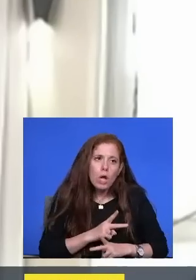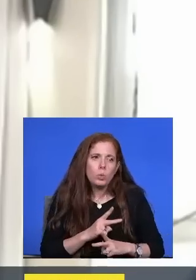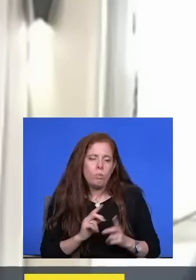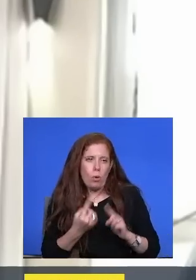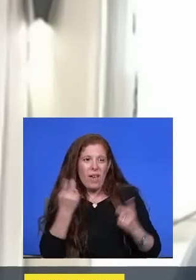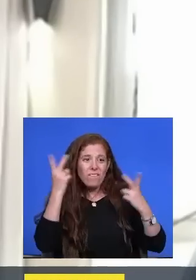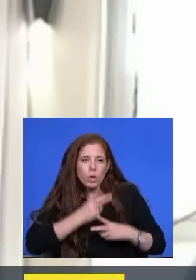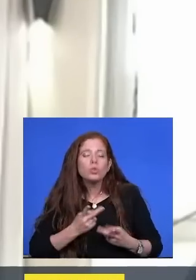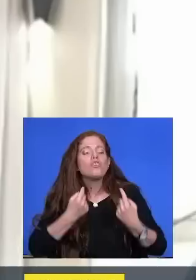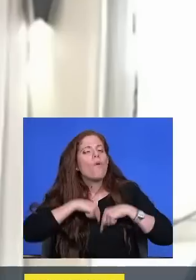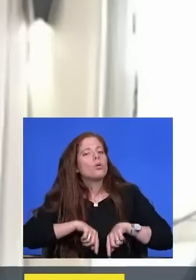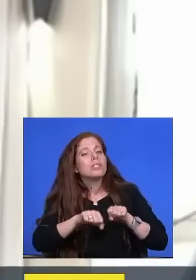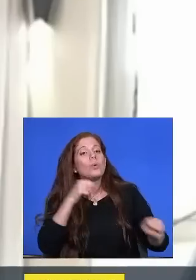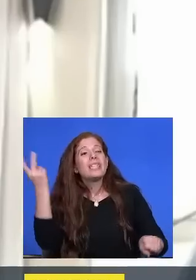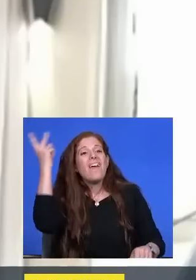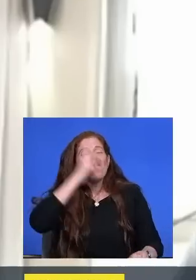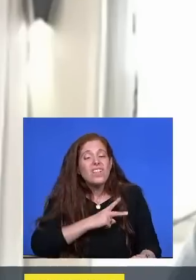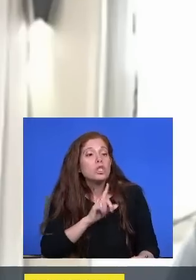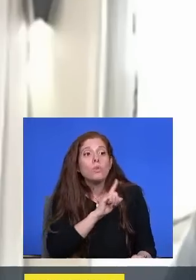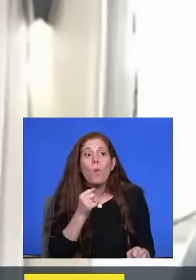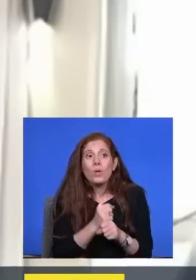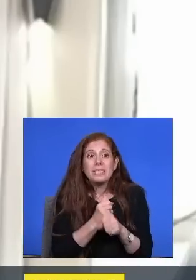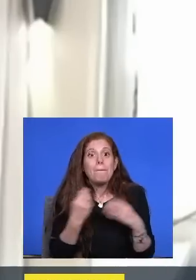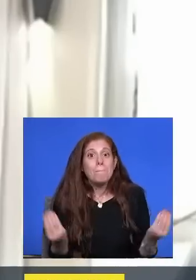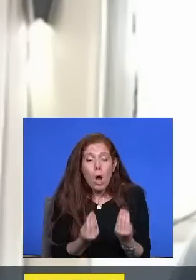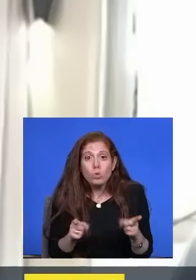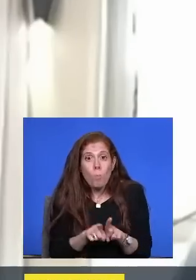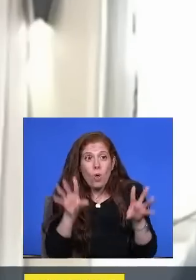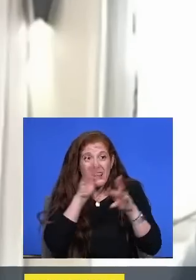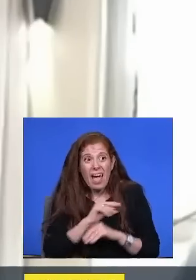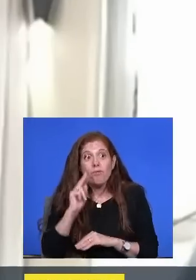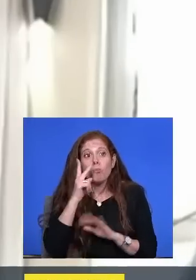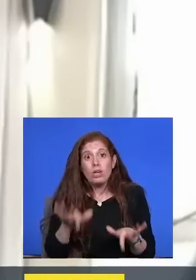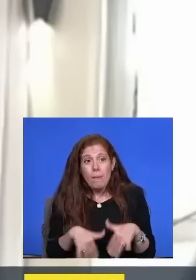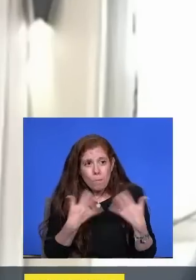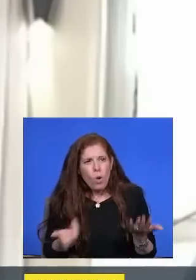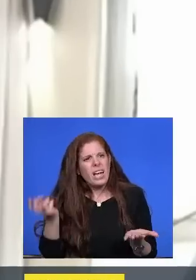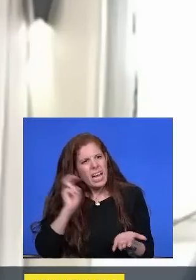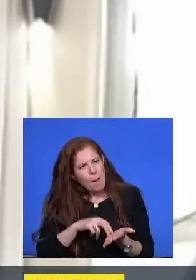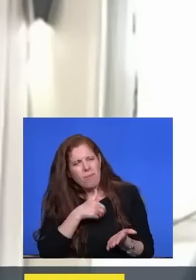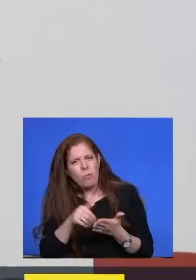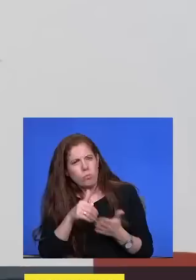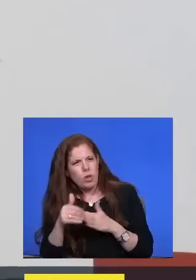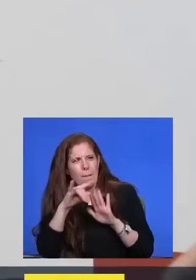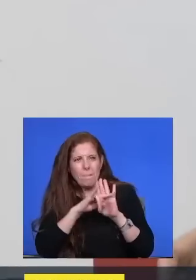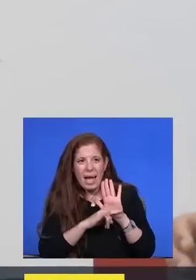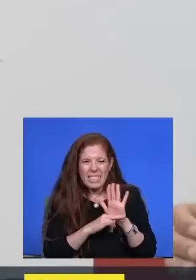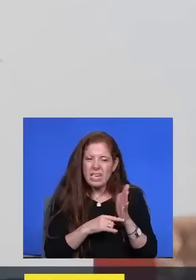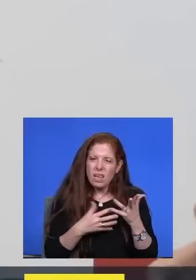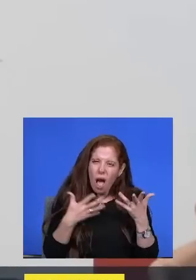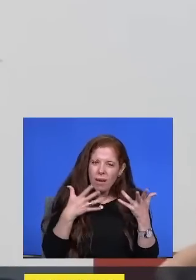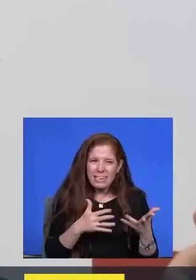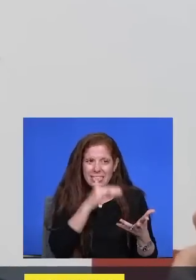ראש ההסתדרות הבין, שאם הוא לא עושה צעד באותו ערב, ביום שני בבוקר, קמים, ממשיכים בחקיקה האגרסיבית. אני פונה את